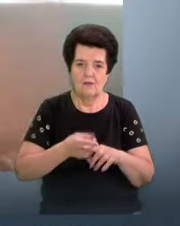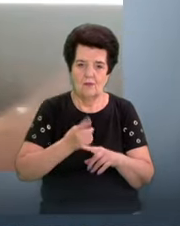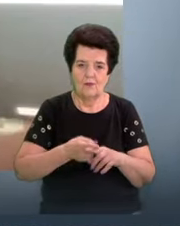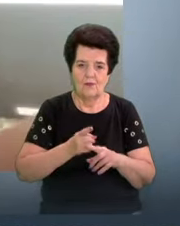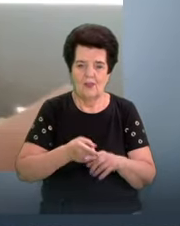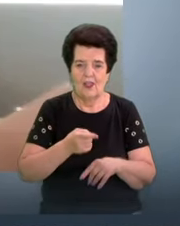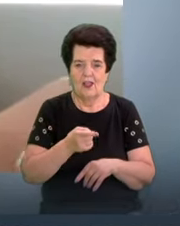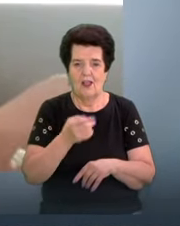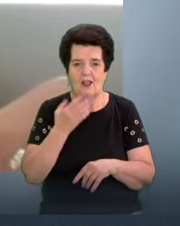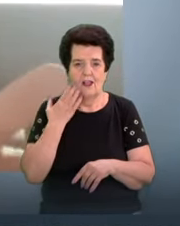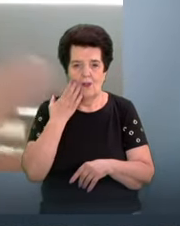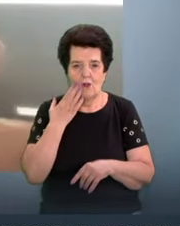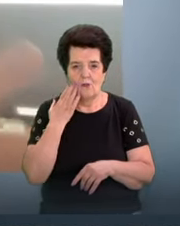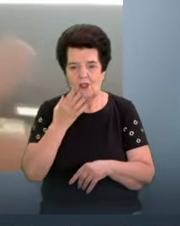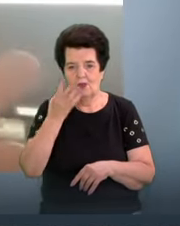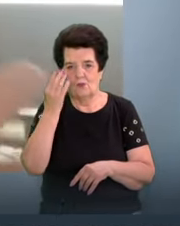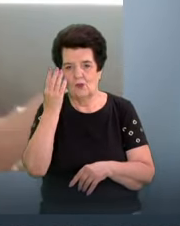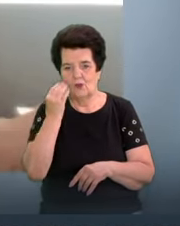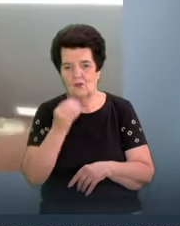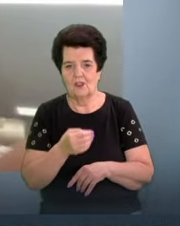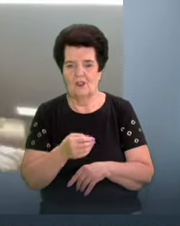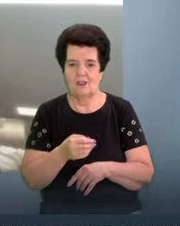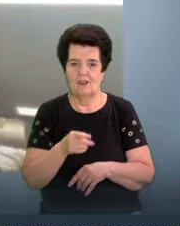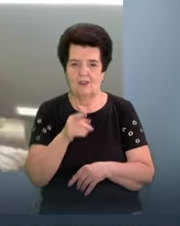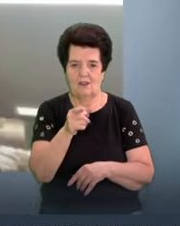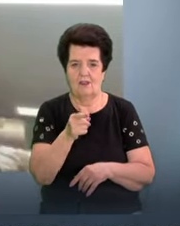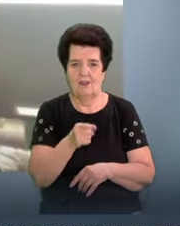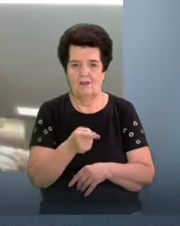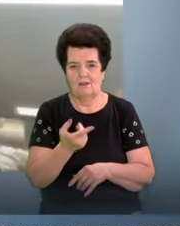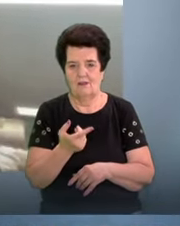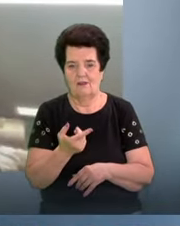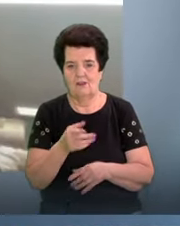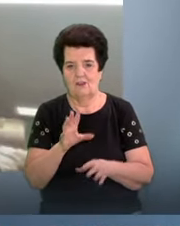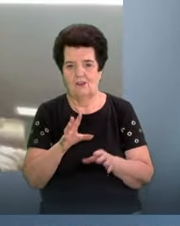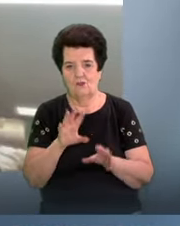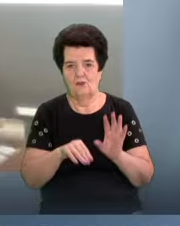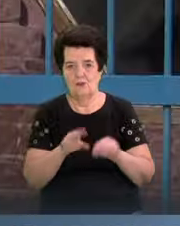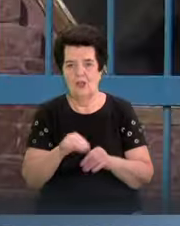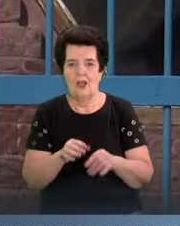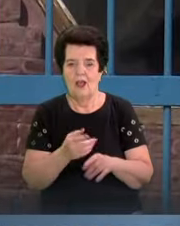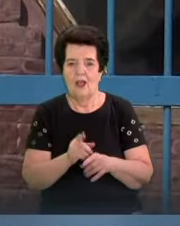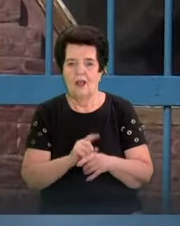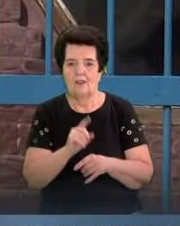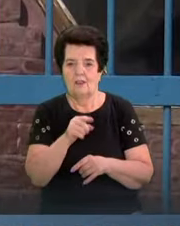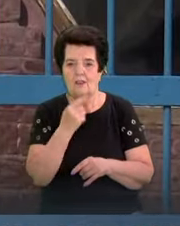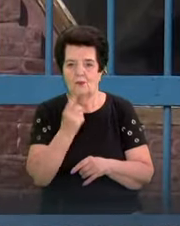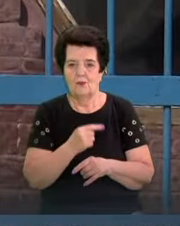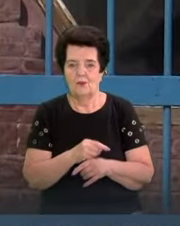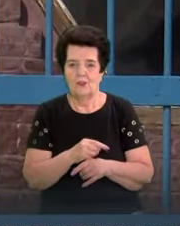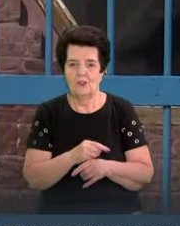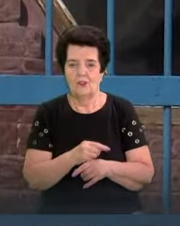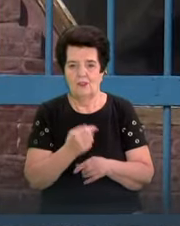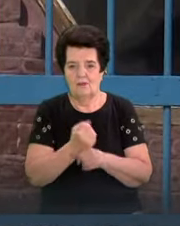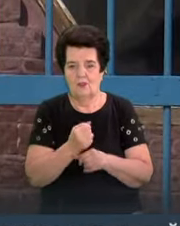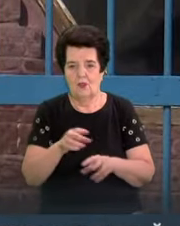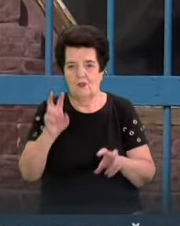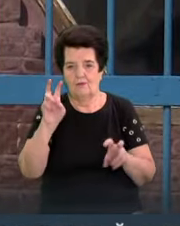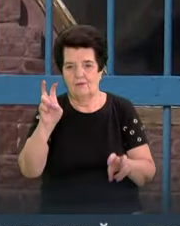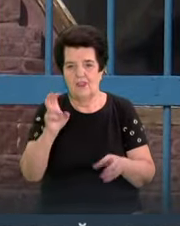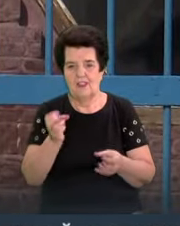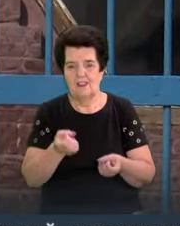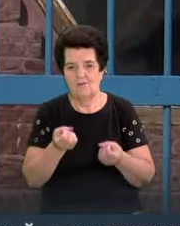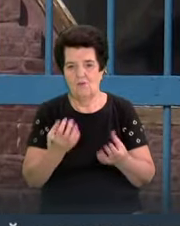român, un fel de punte culturală ca să fie o unire, să zicem așa, metaforică, simbolică.